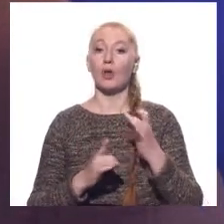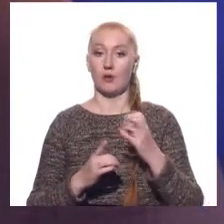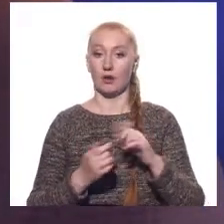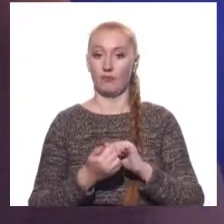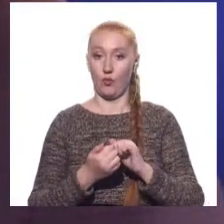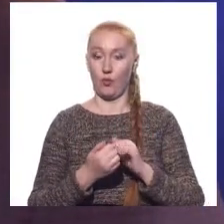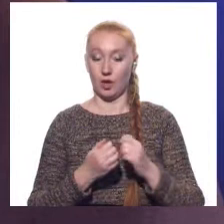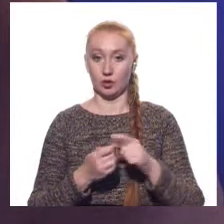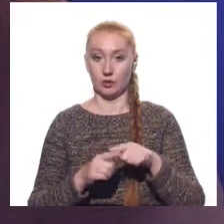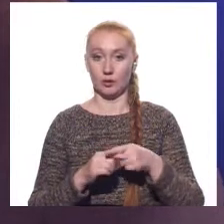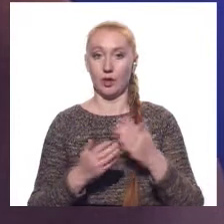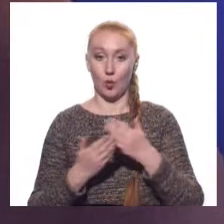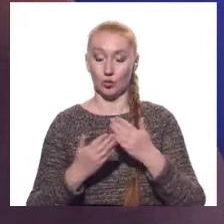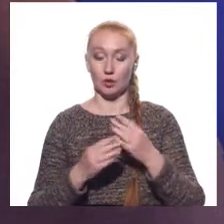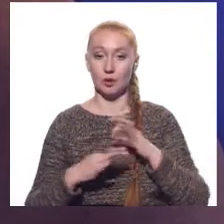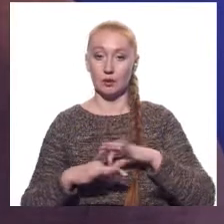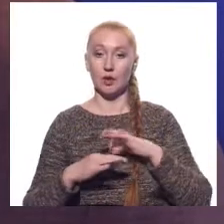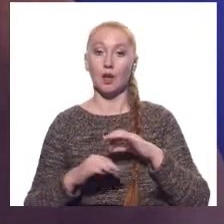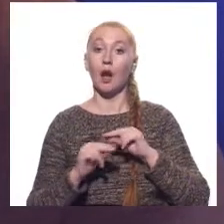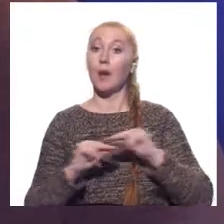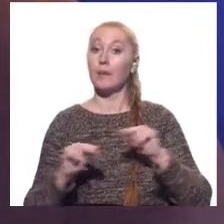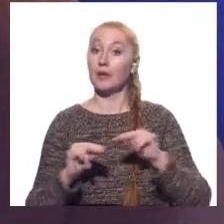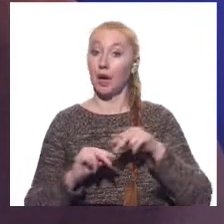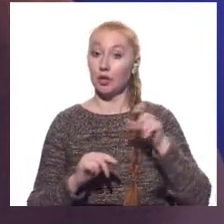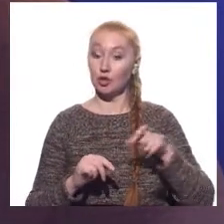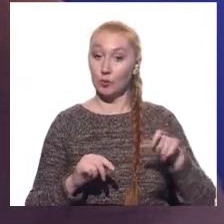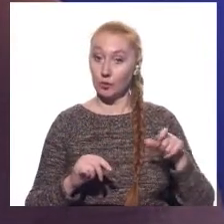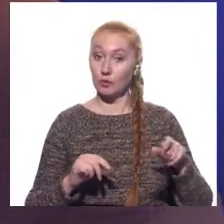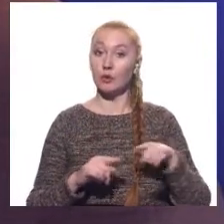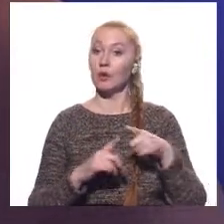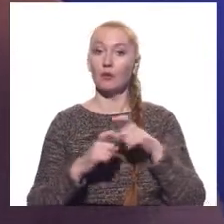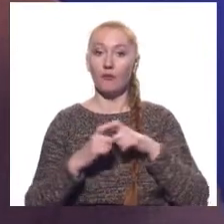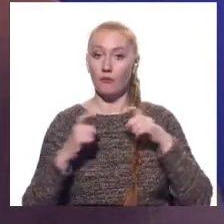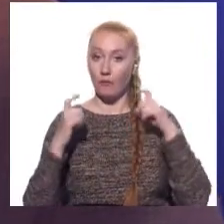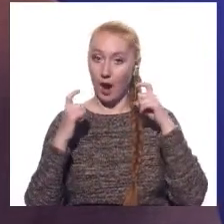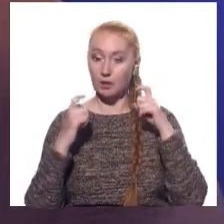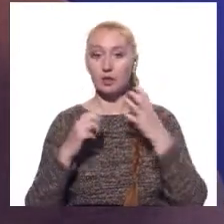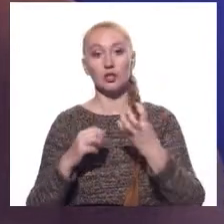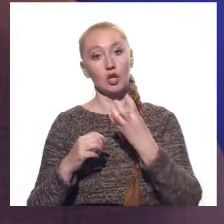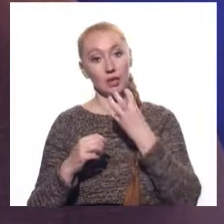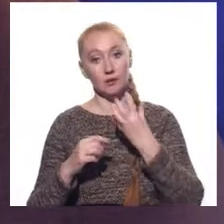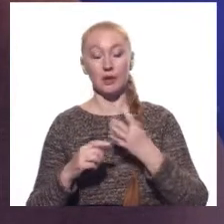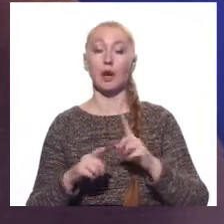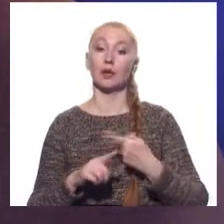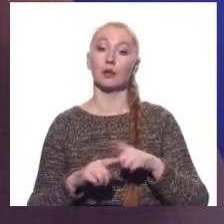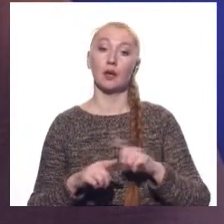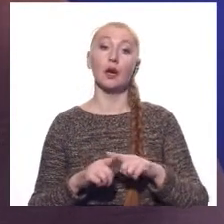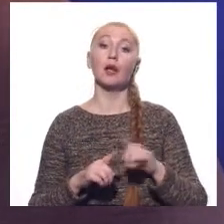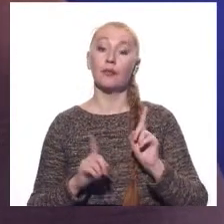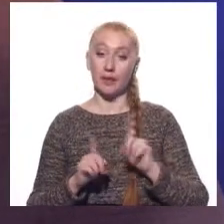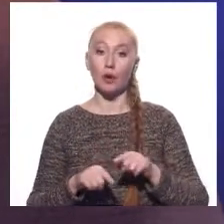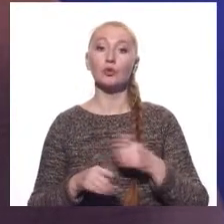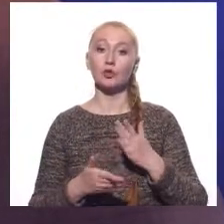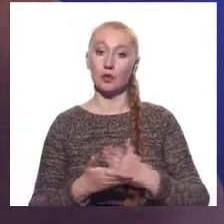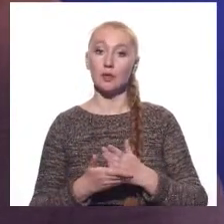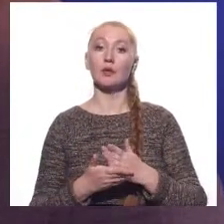рушники використовуватися. Педагогічні працівники мають всі бути у масках чи респіраторах. І також